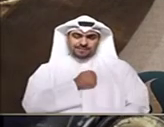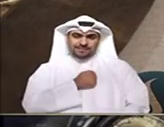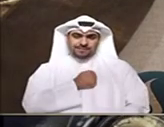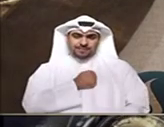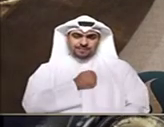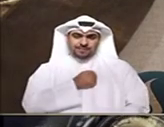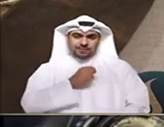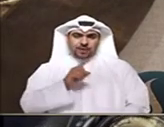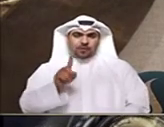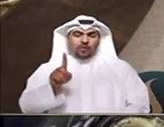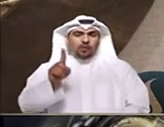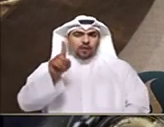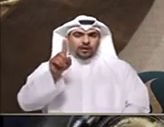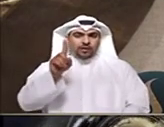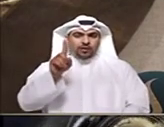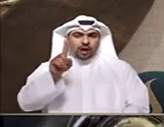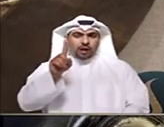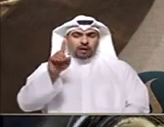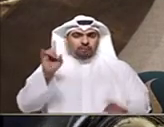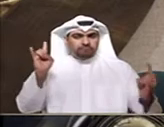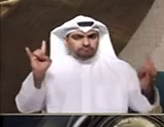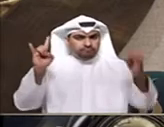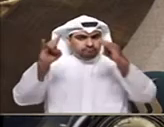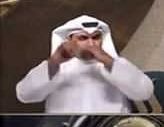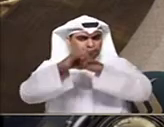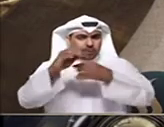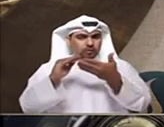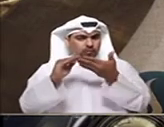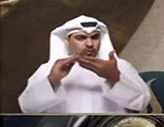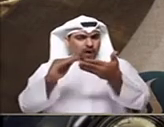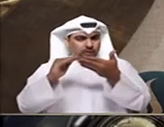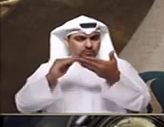جو بحري جو بيننا وبين الخرطوم